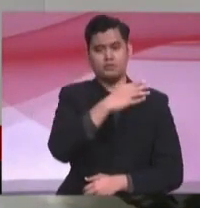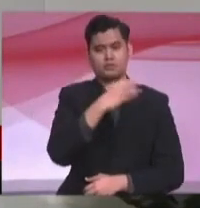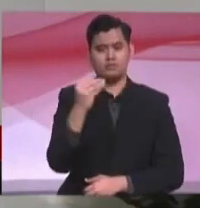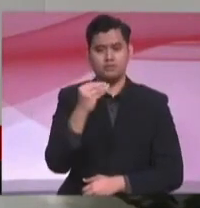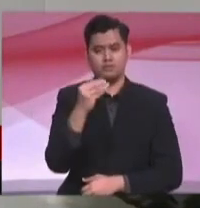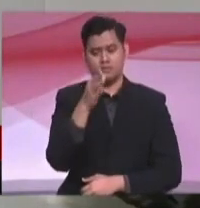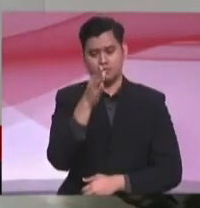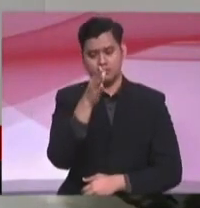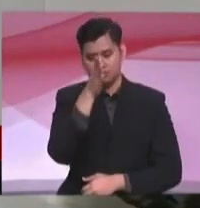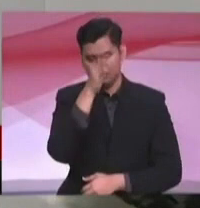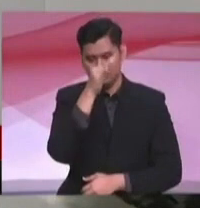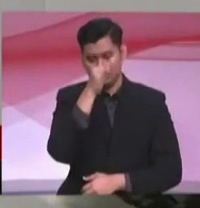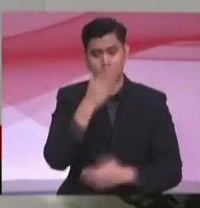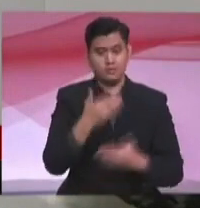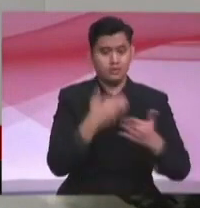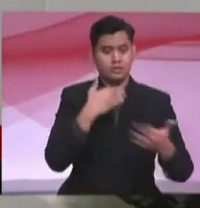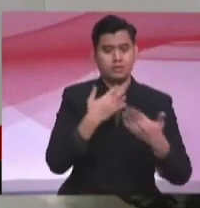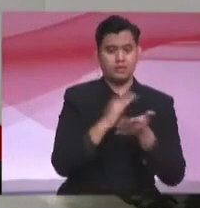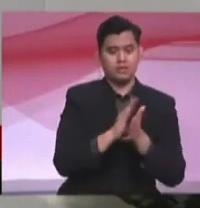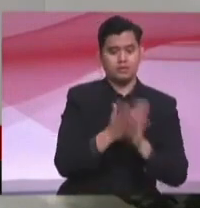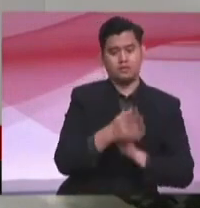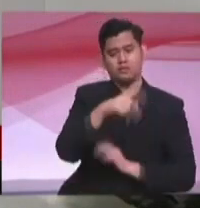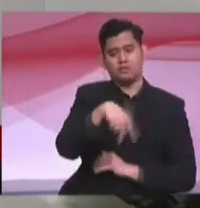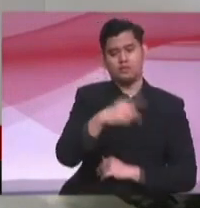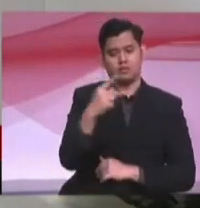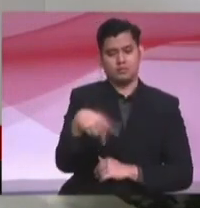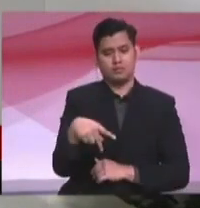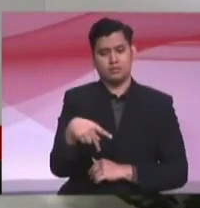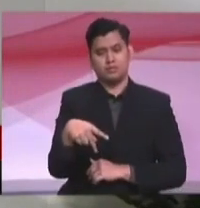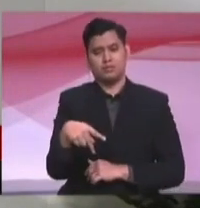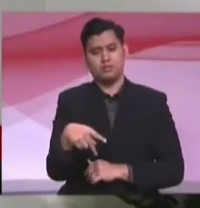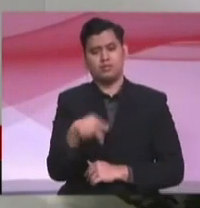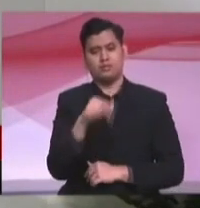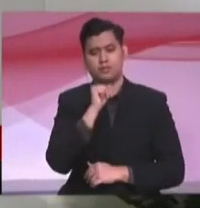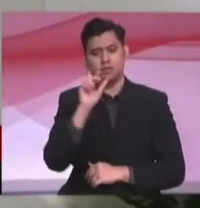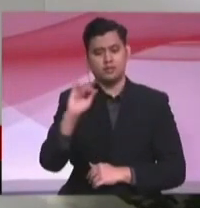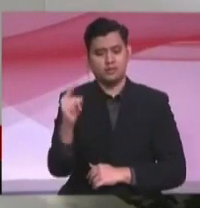pun menjadi PKPP. Tapi akhirnya bukan sahaja